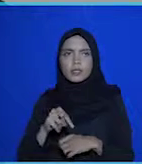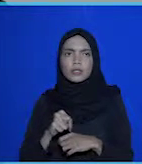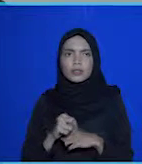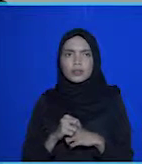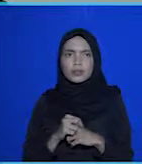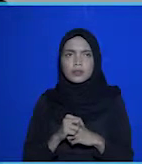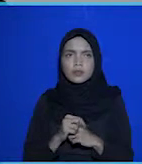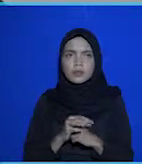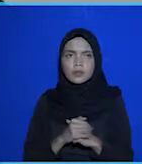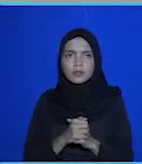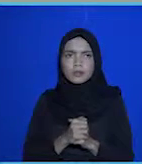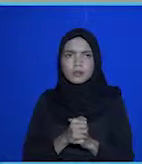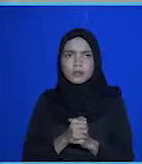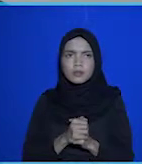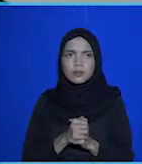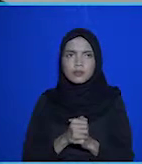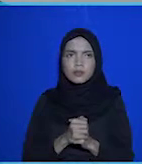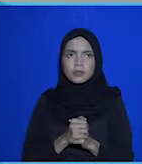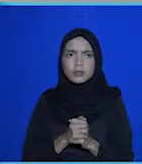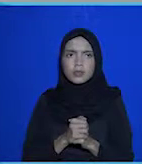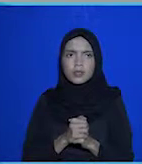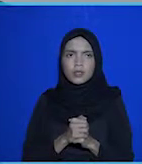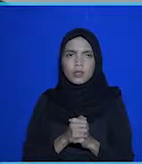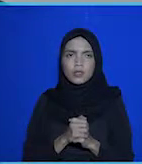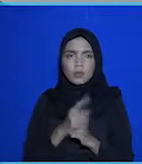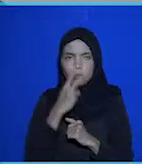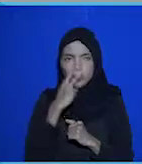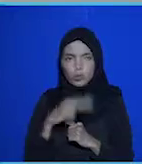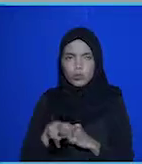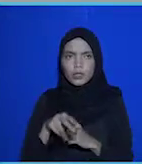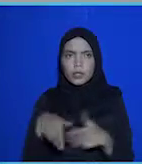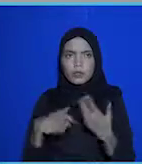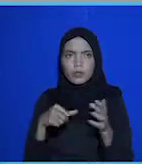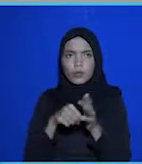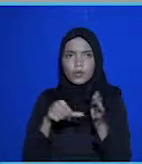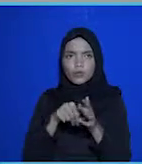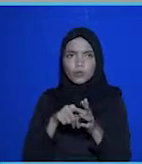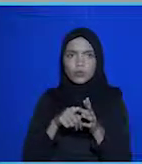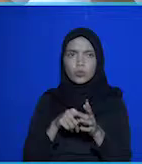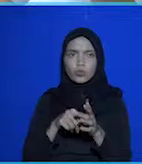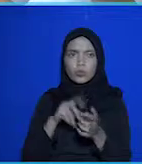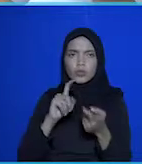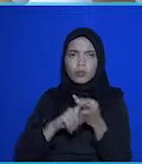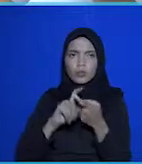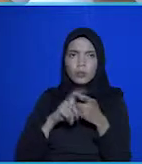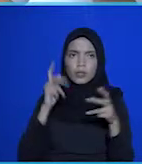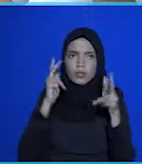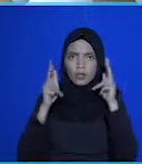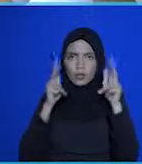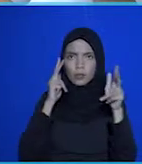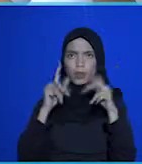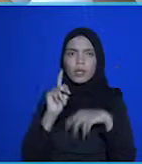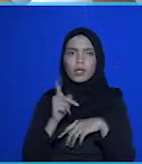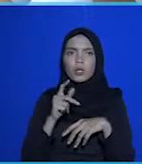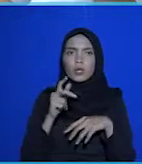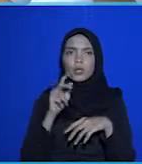itu melakukan aksi peduli atau membantu saudara-saudara kita di NTB. Khusus untuk Nusa